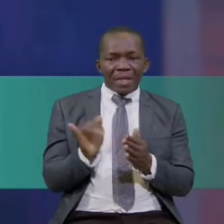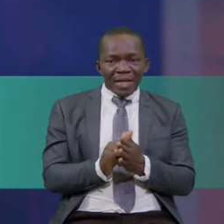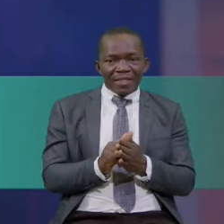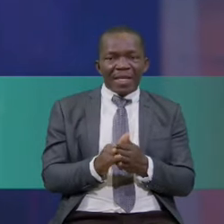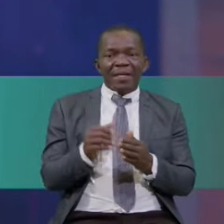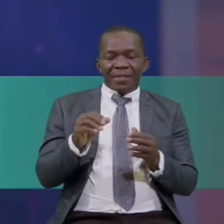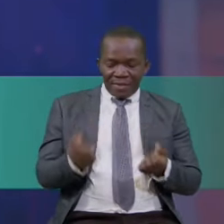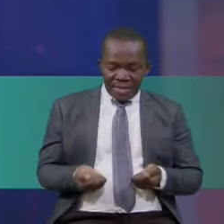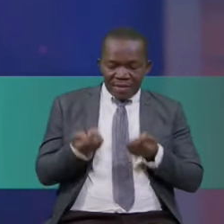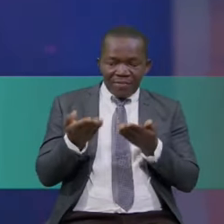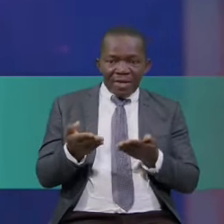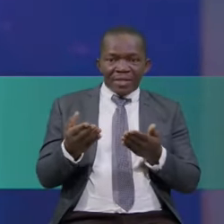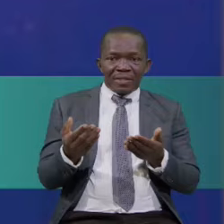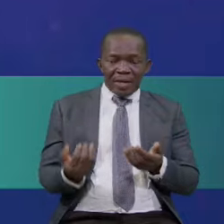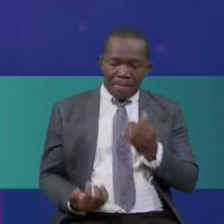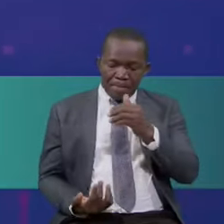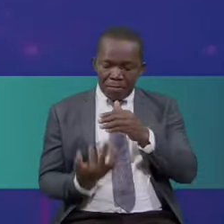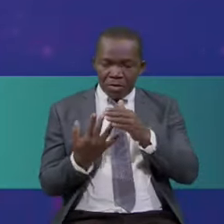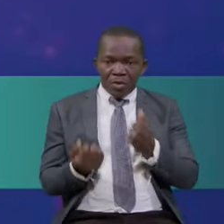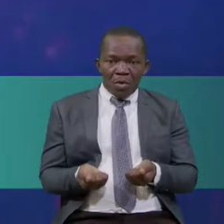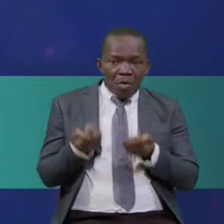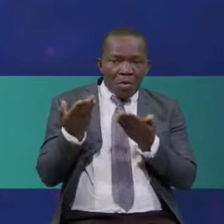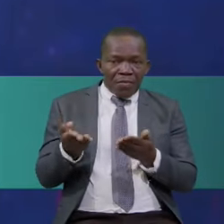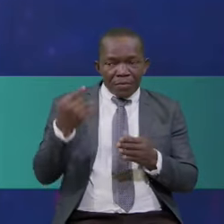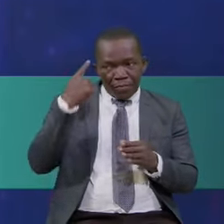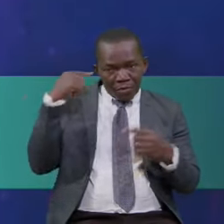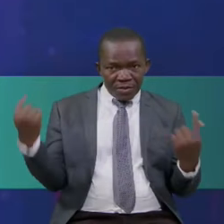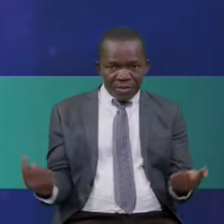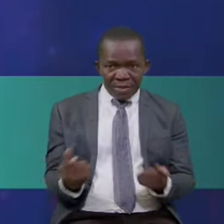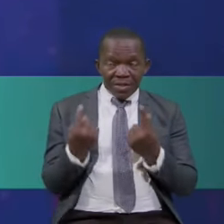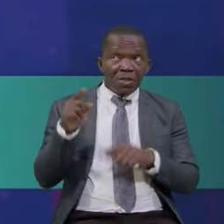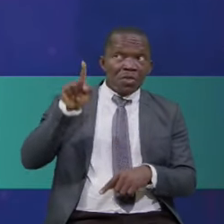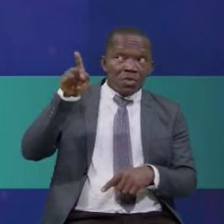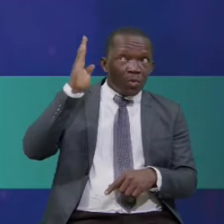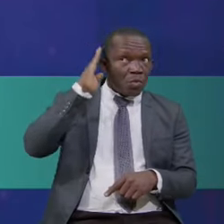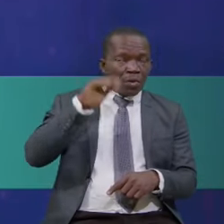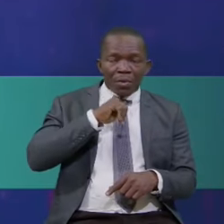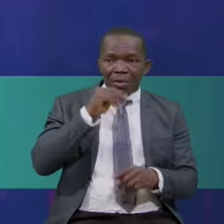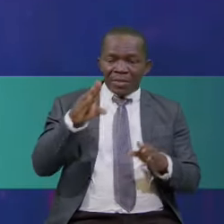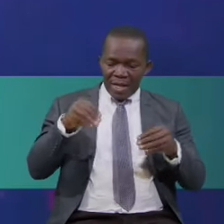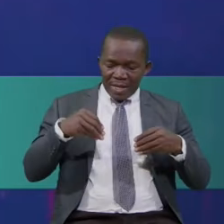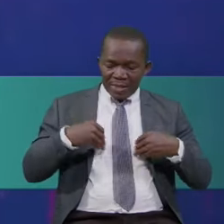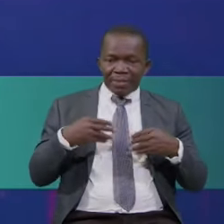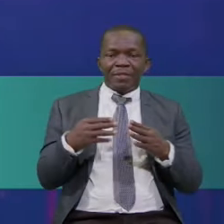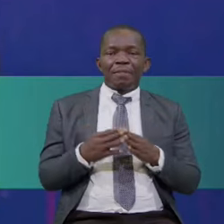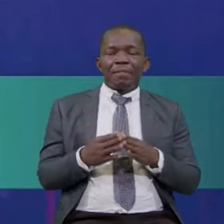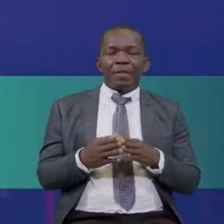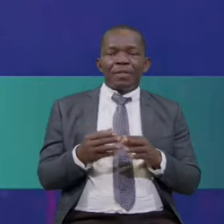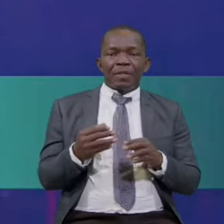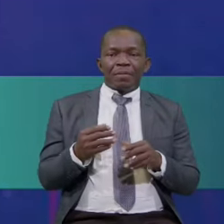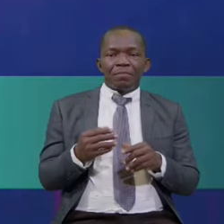n'as agréé ni sacrifie ni offrande ni holocauste ni sacrifice pour le péché ce qu'on offre selon